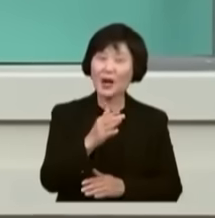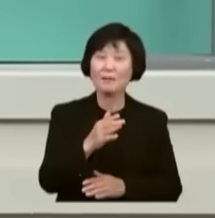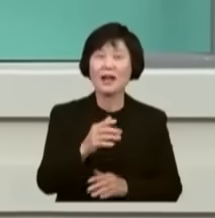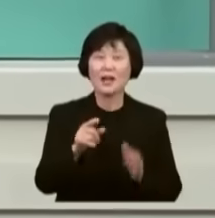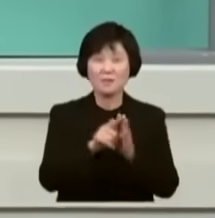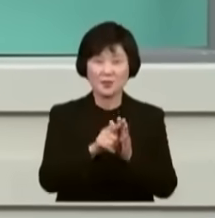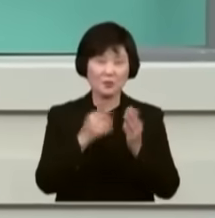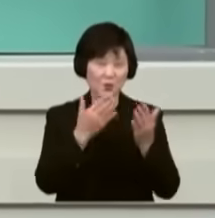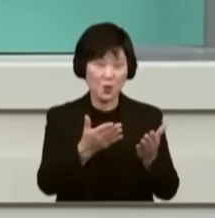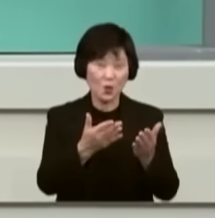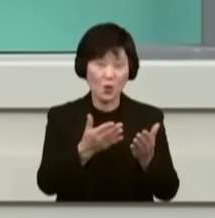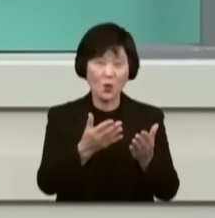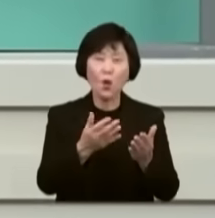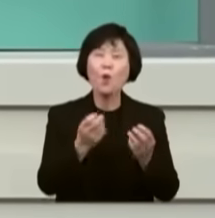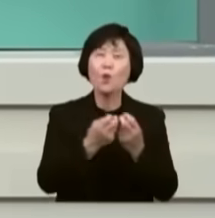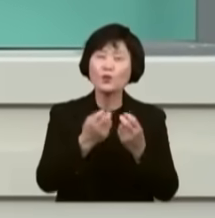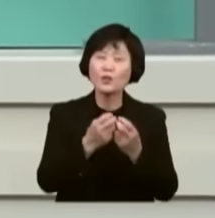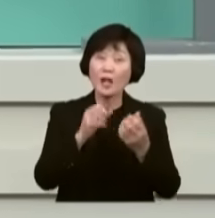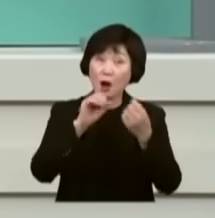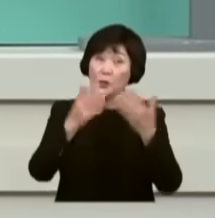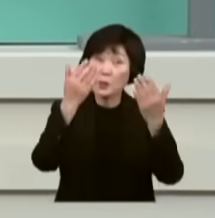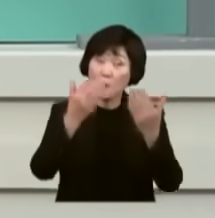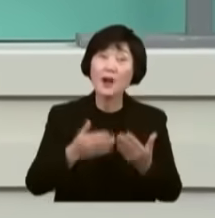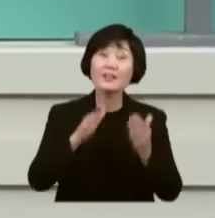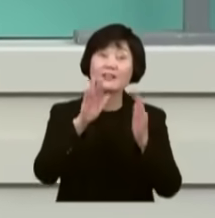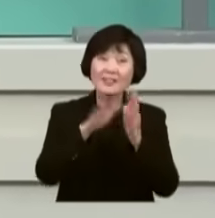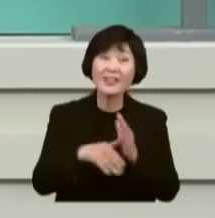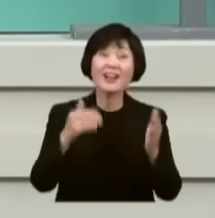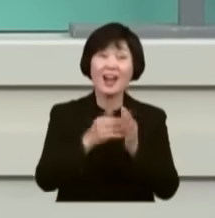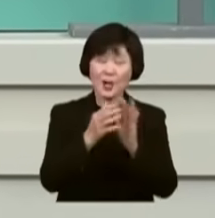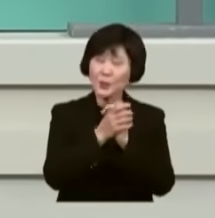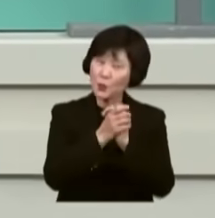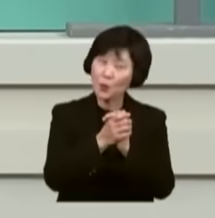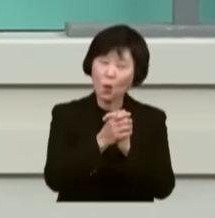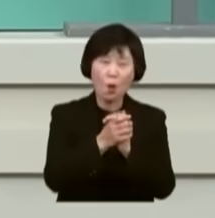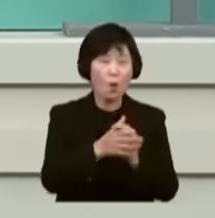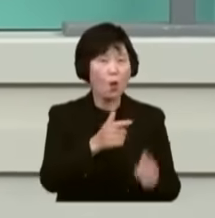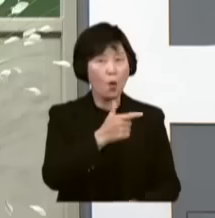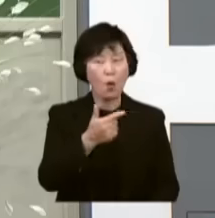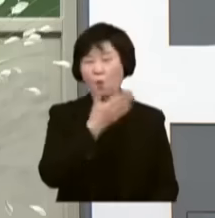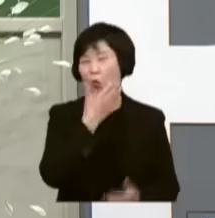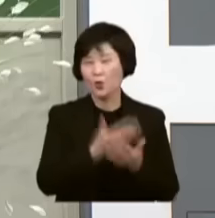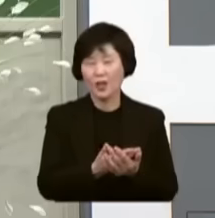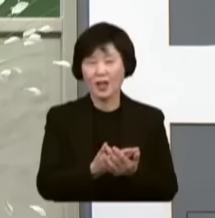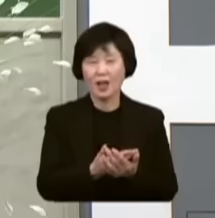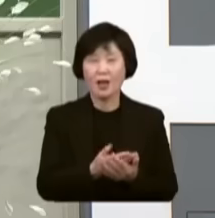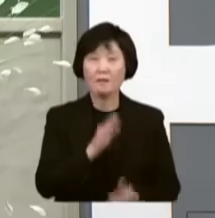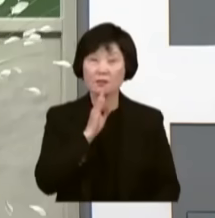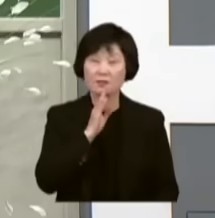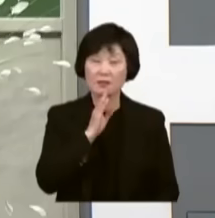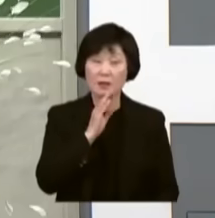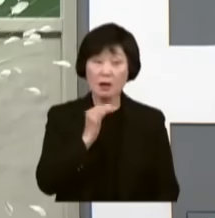어떻게 아빠를 위해서 응답 받을 때까지 그렇게 기도하실 수 있는지 너무 귀하다는 그러니까. 아니 이게 있잖아요. 부부끼리는 이럴 수 있거든요.